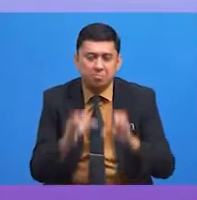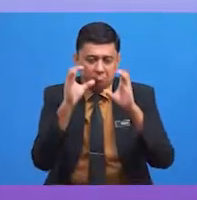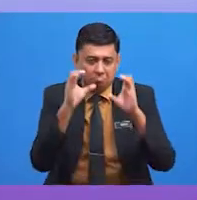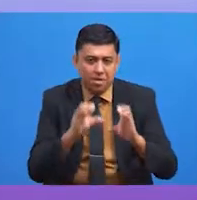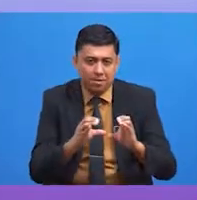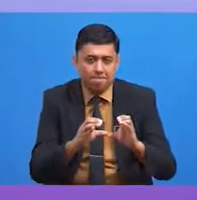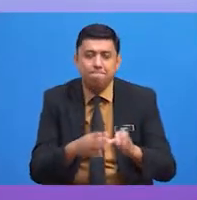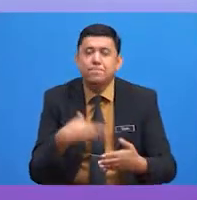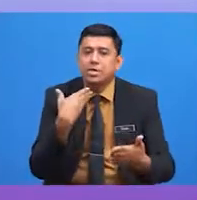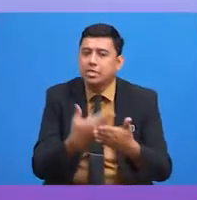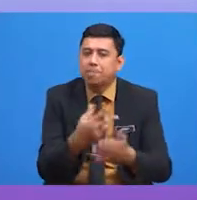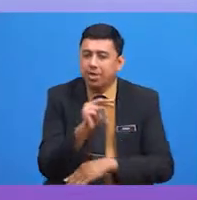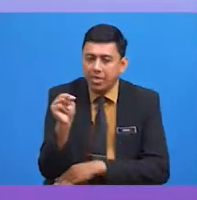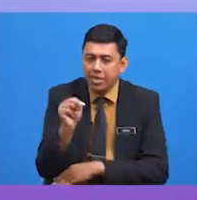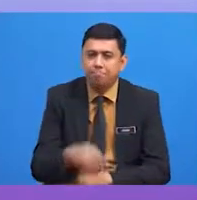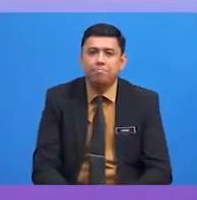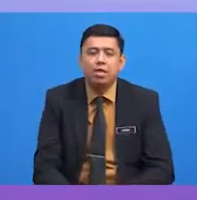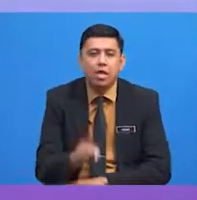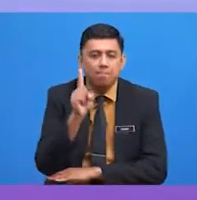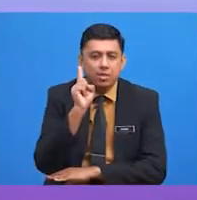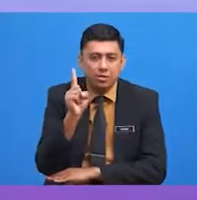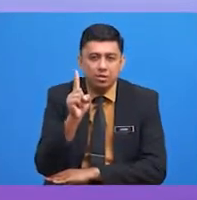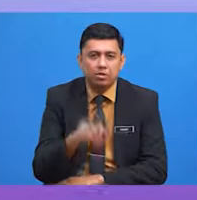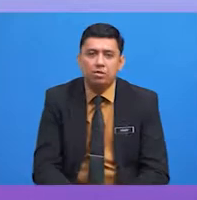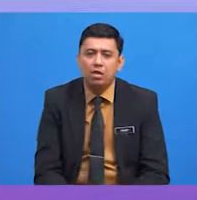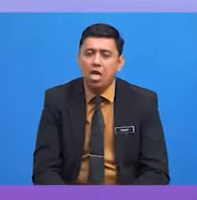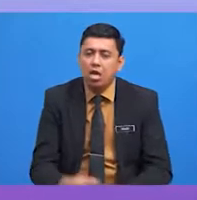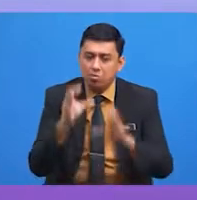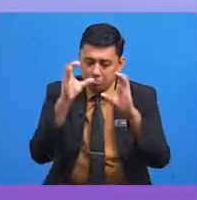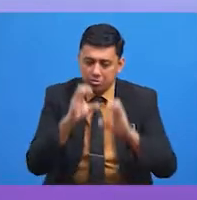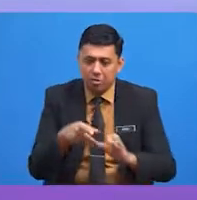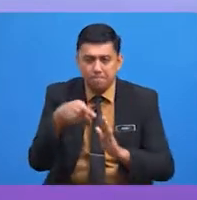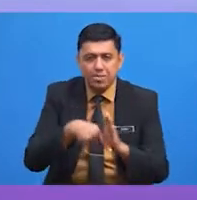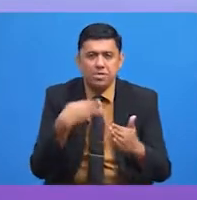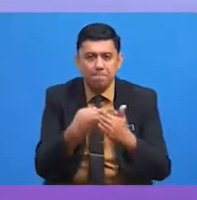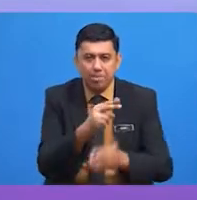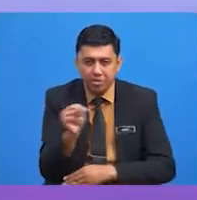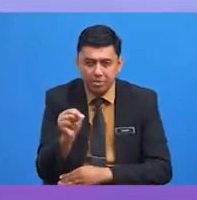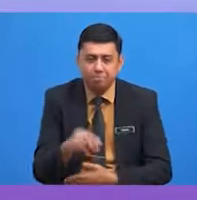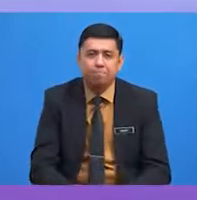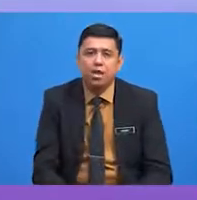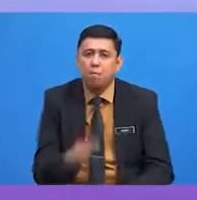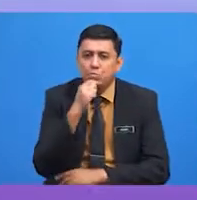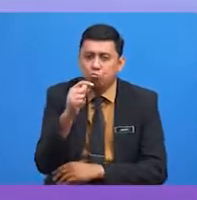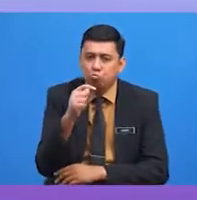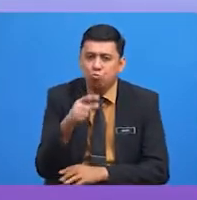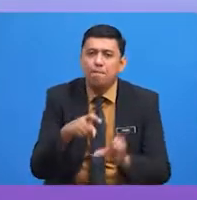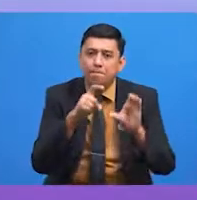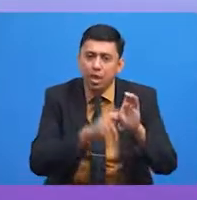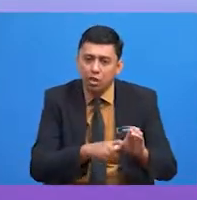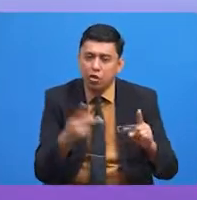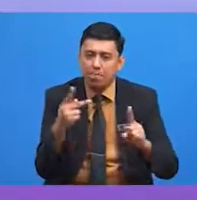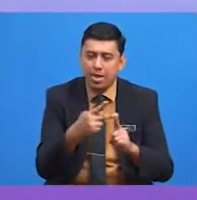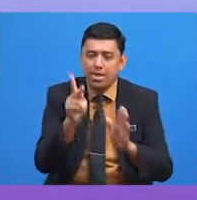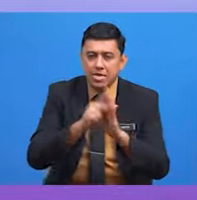penyampaian. Satu, cara penyampaian penutur bergantung kepada